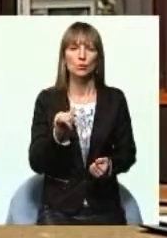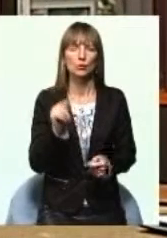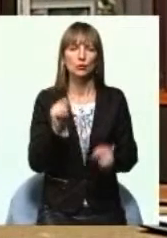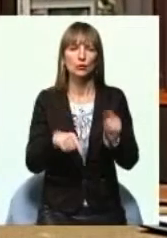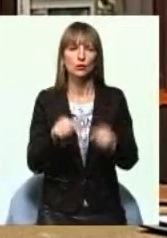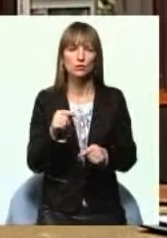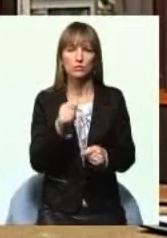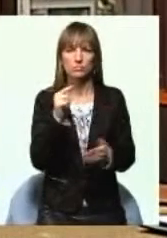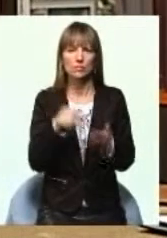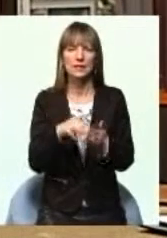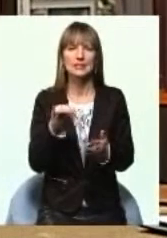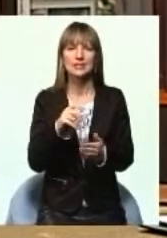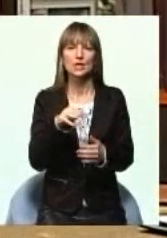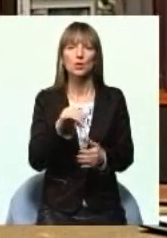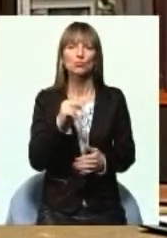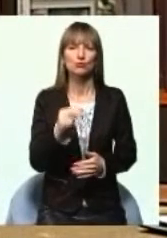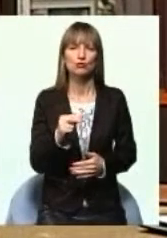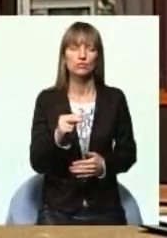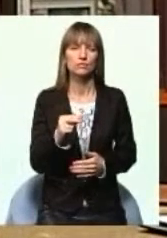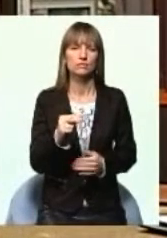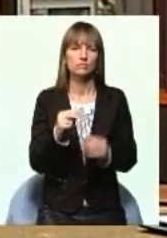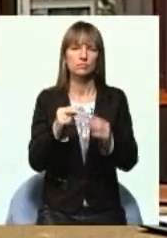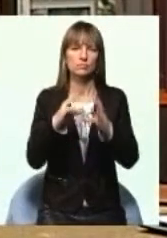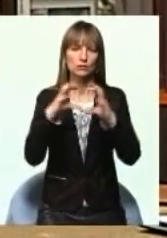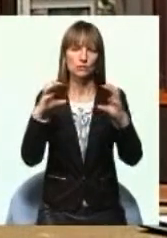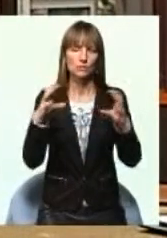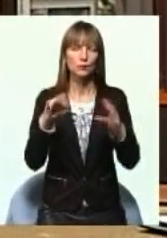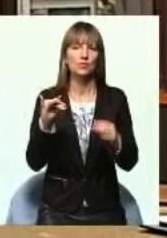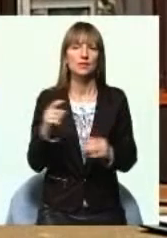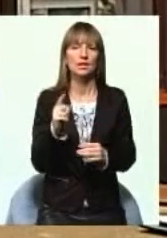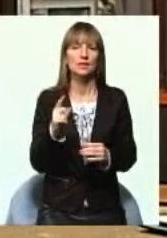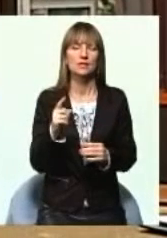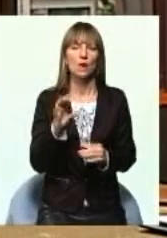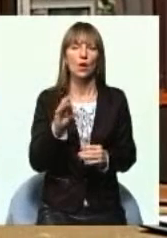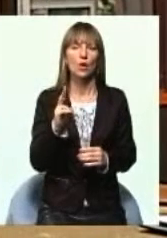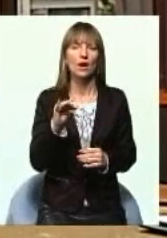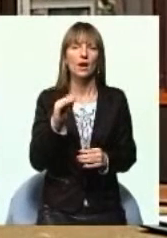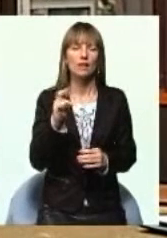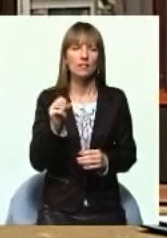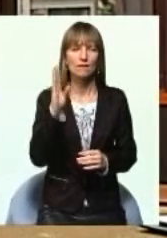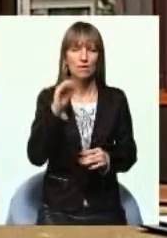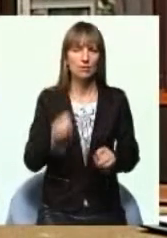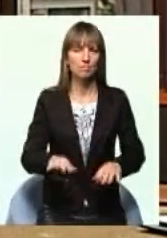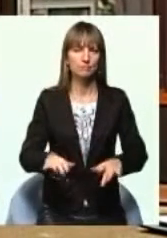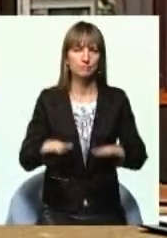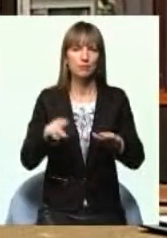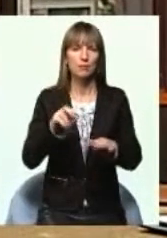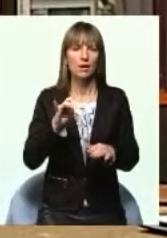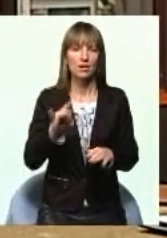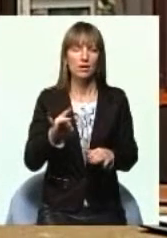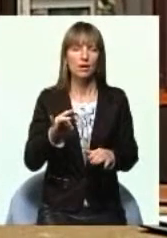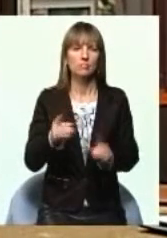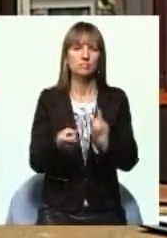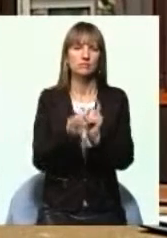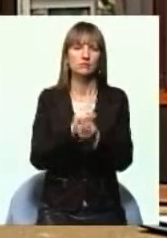Дощ випадає з туч. Виходить, із океану випарається вода. Вона превращається в тучі.